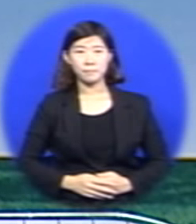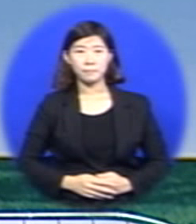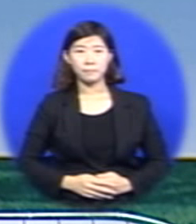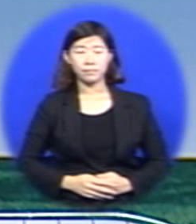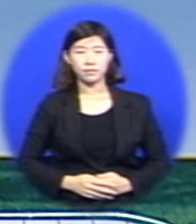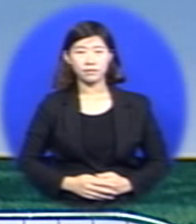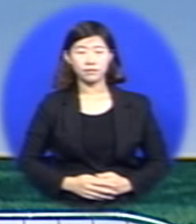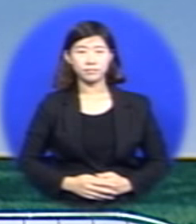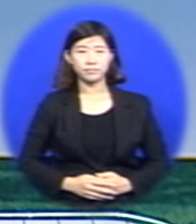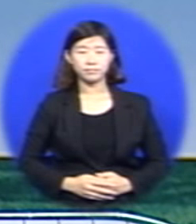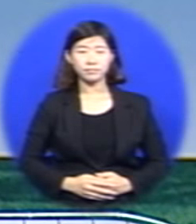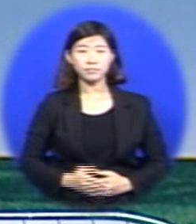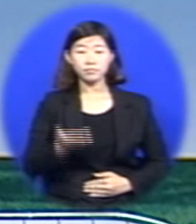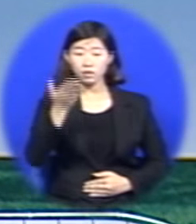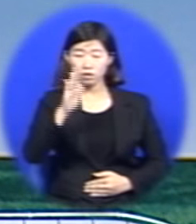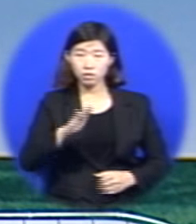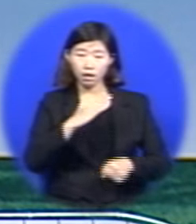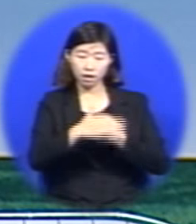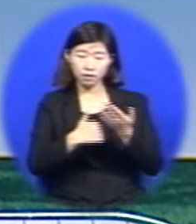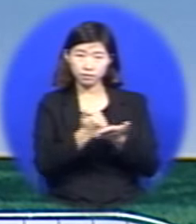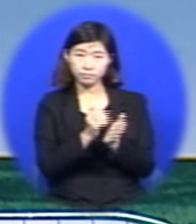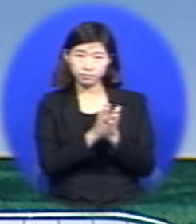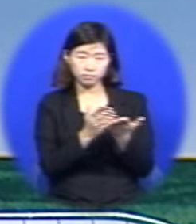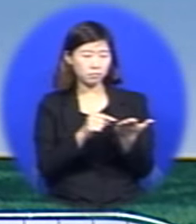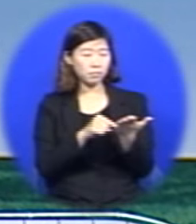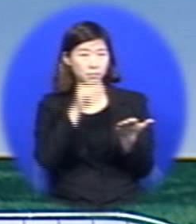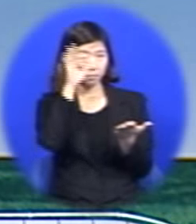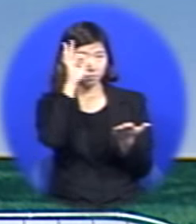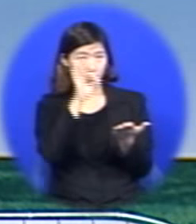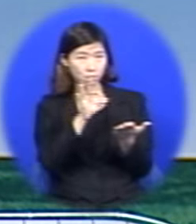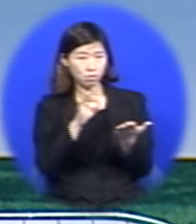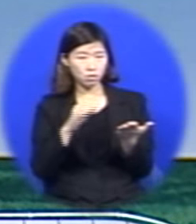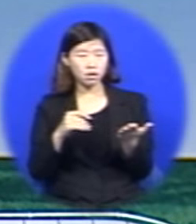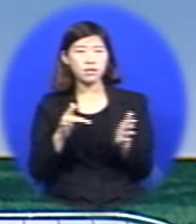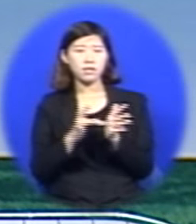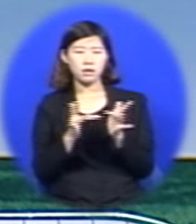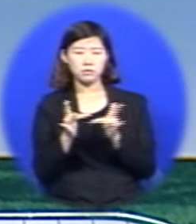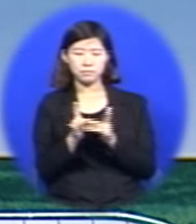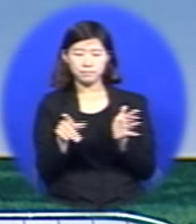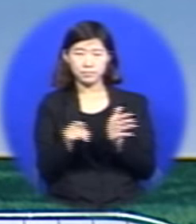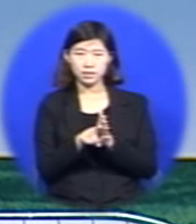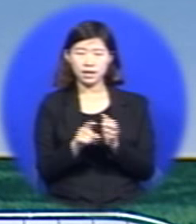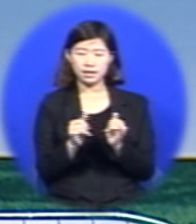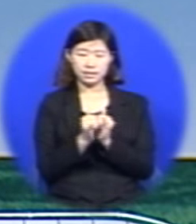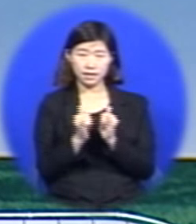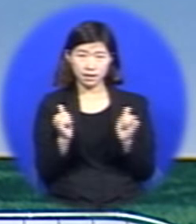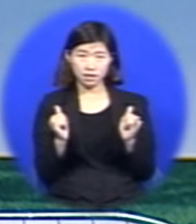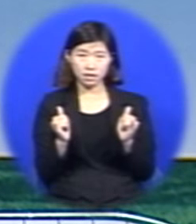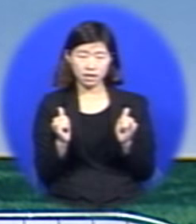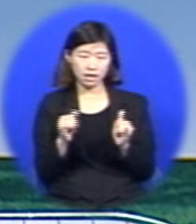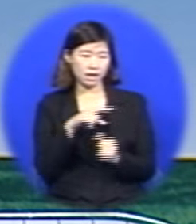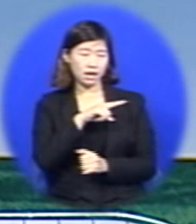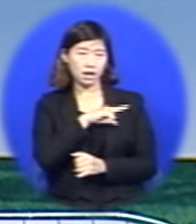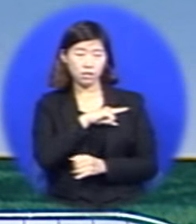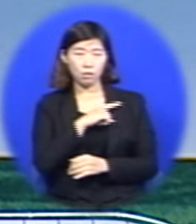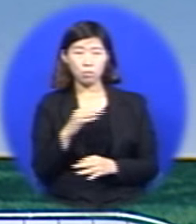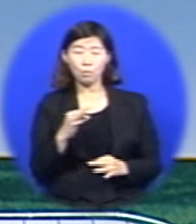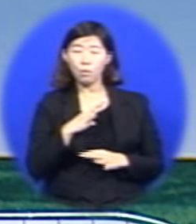보면 우리에게 있는 이 사랑, 예수 믿는 사람에게 주어진 가장 놀라운 특징인 이